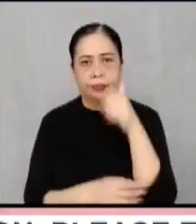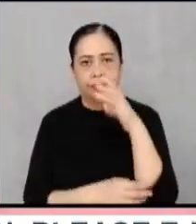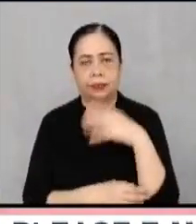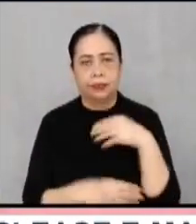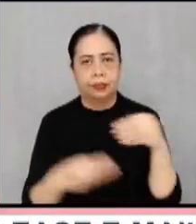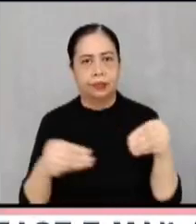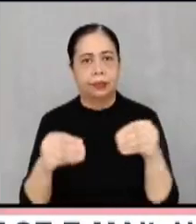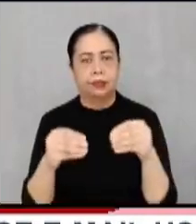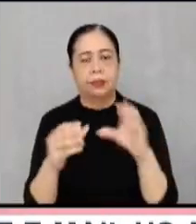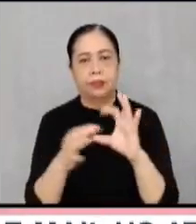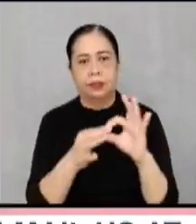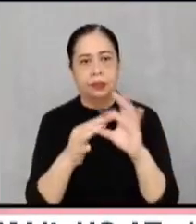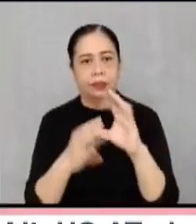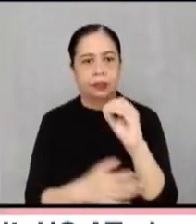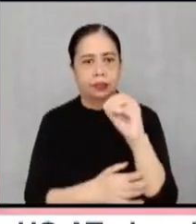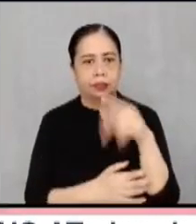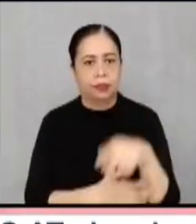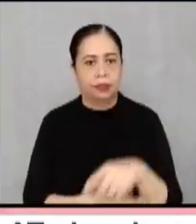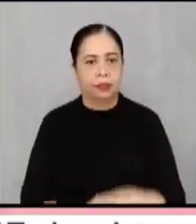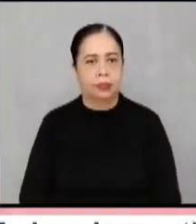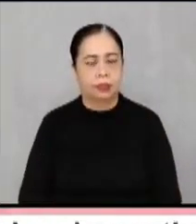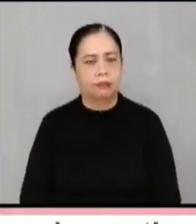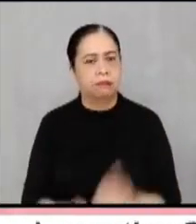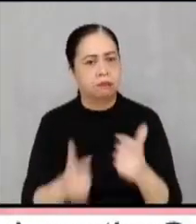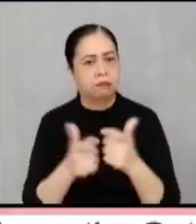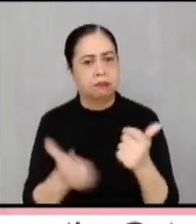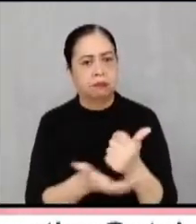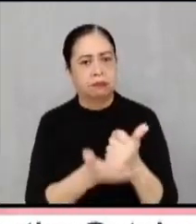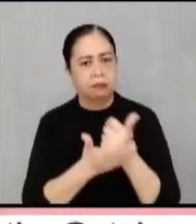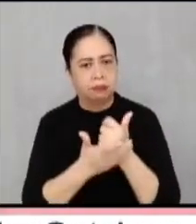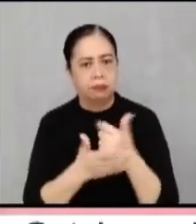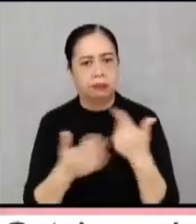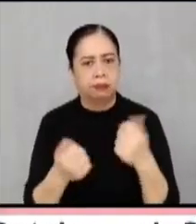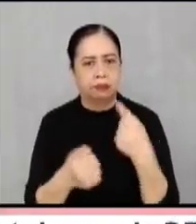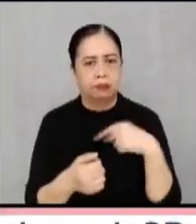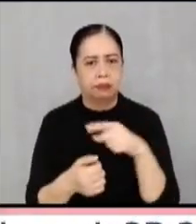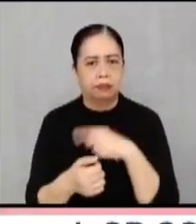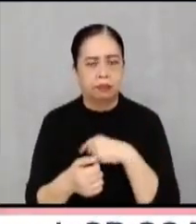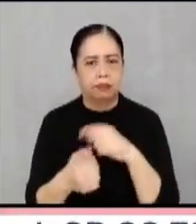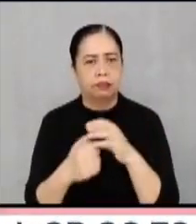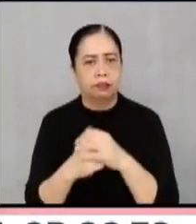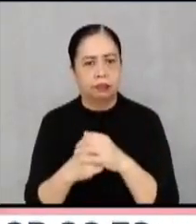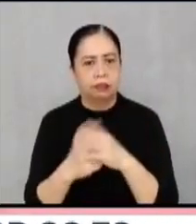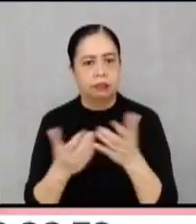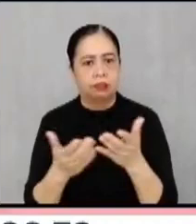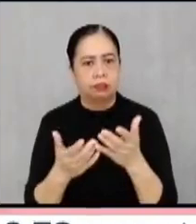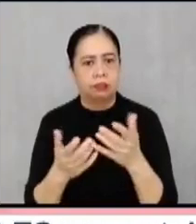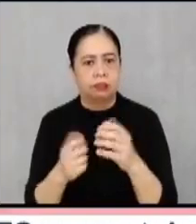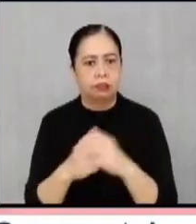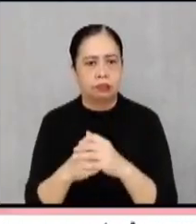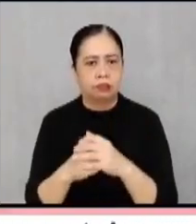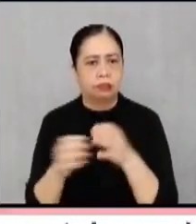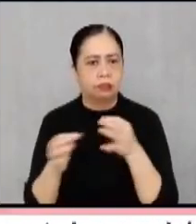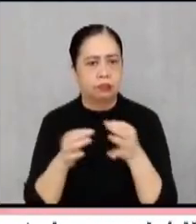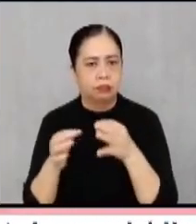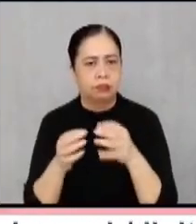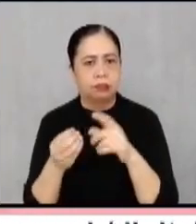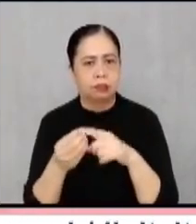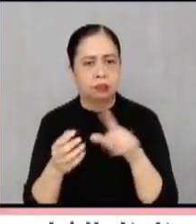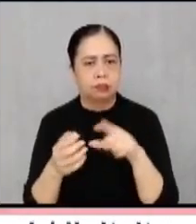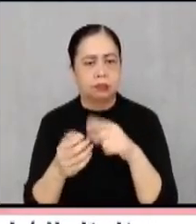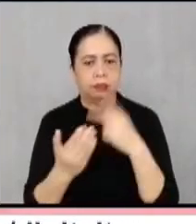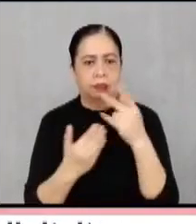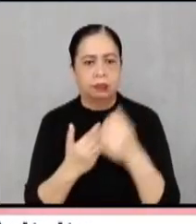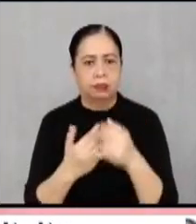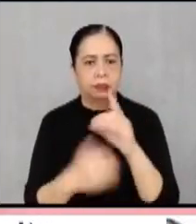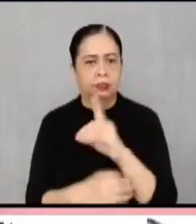Cooperative. Dakunig natabang sa amuang grupo para mahibal-an po na muon sa evening about split nga programa sa DAR. Mapasalamat